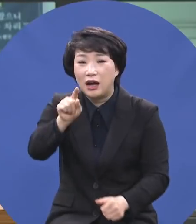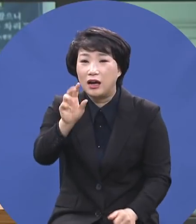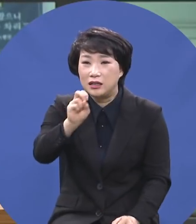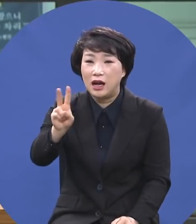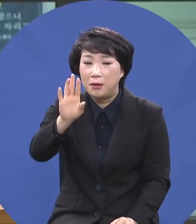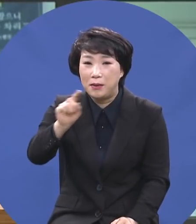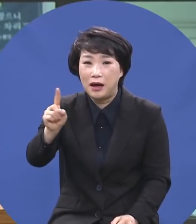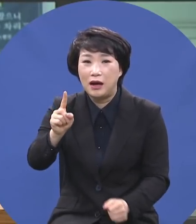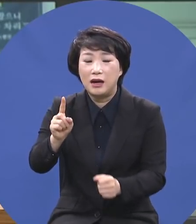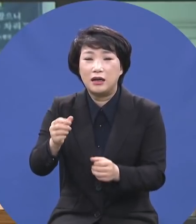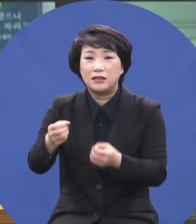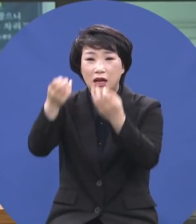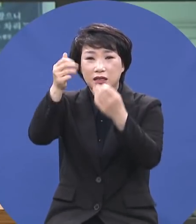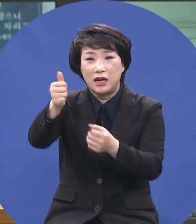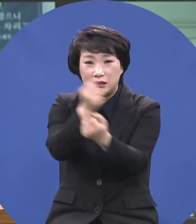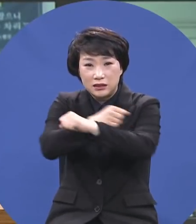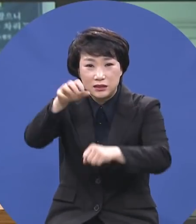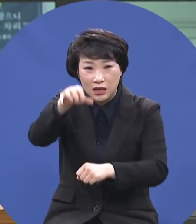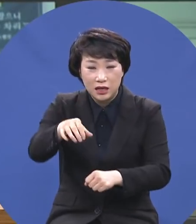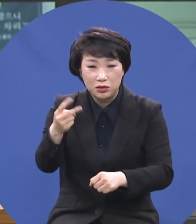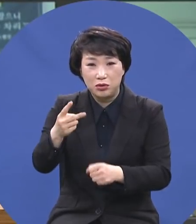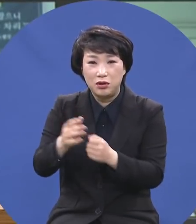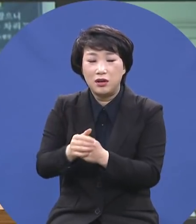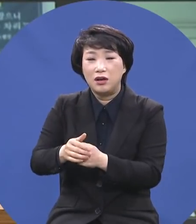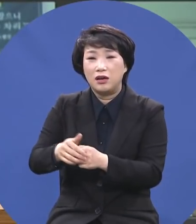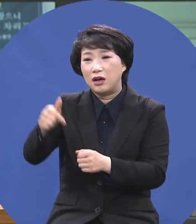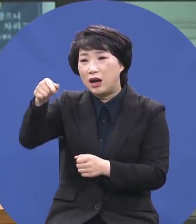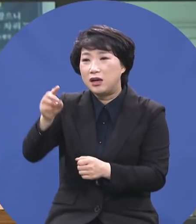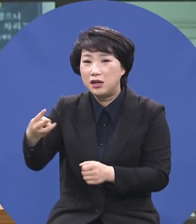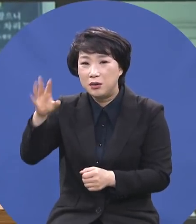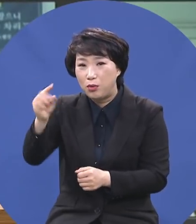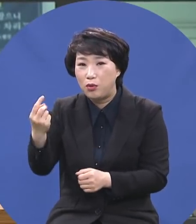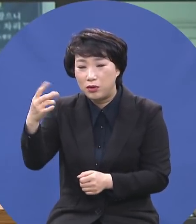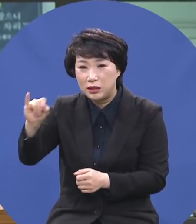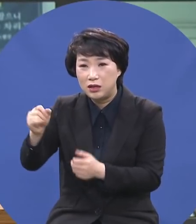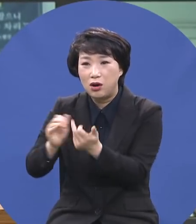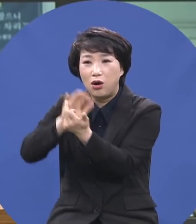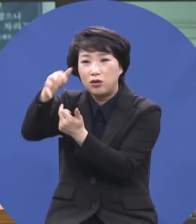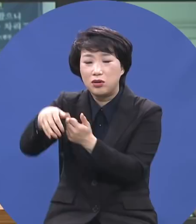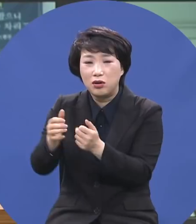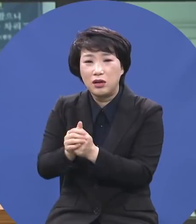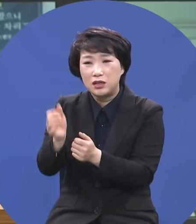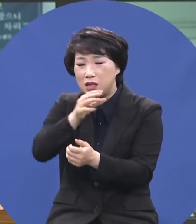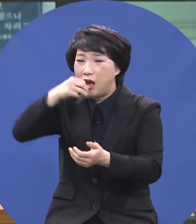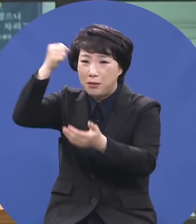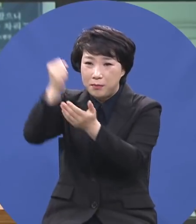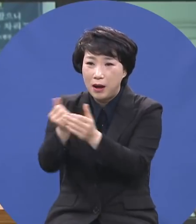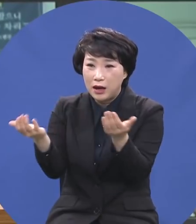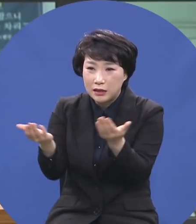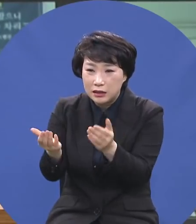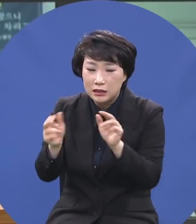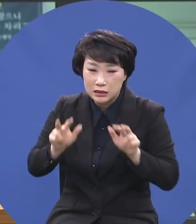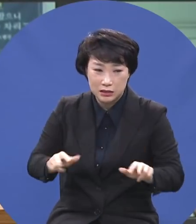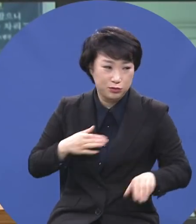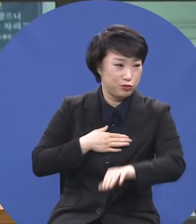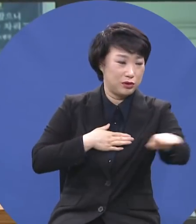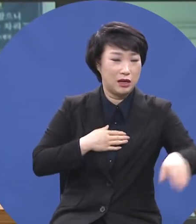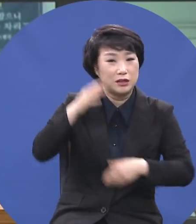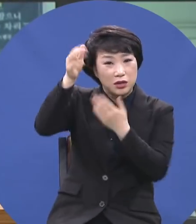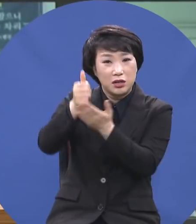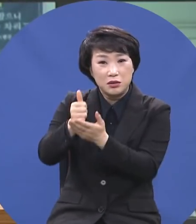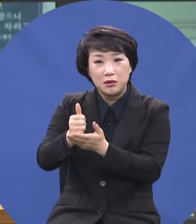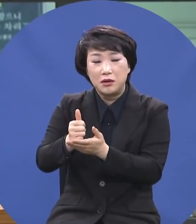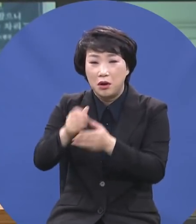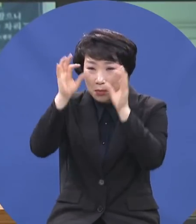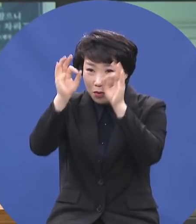갈보리 언덕의 그 잔인한 십자가의 죽음의 사역을 지금 성령으로 듣고,